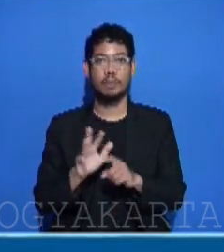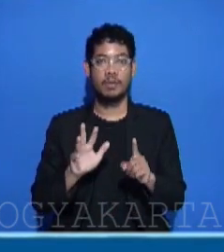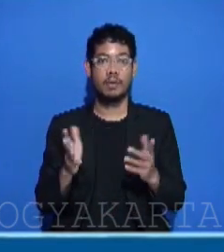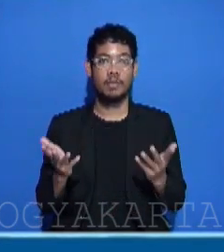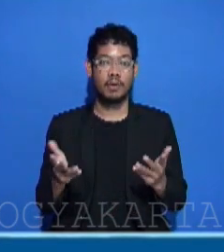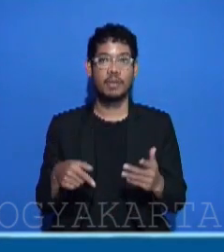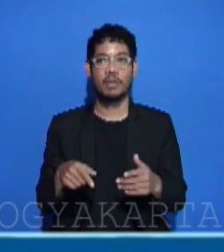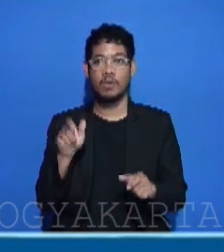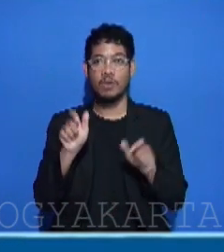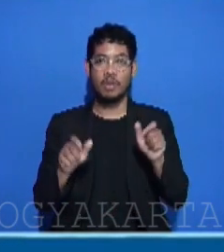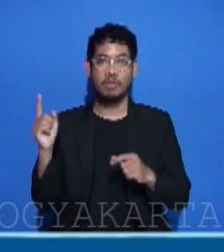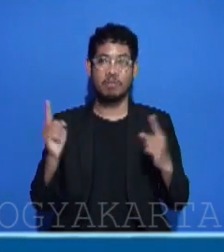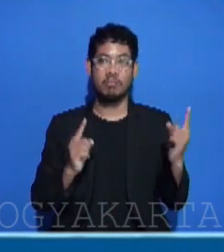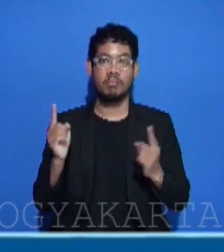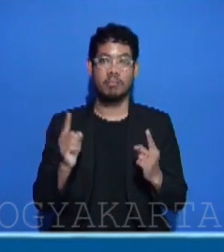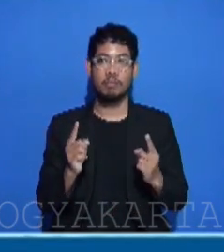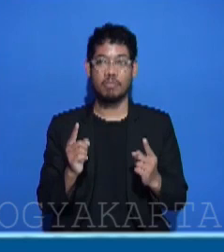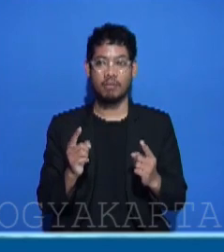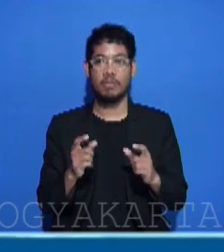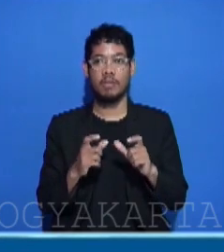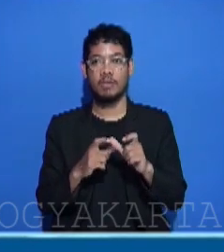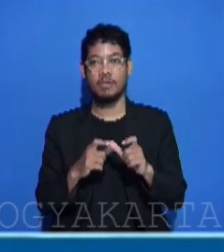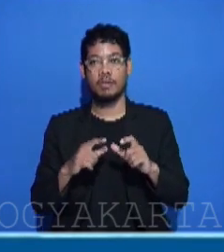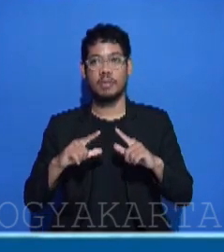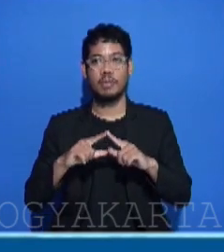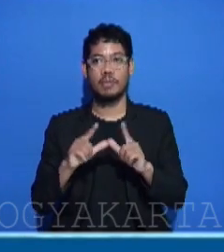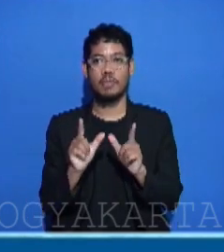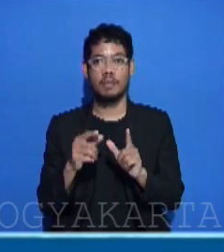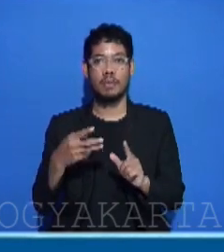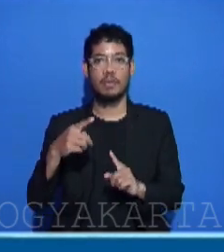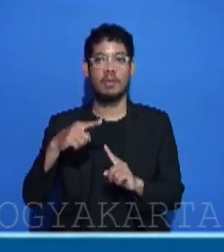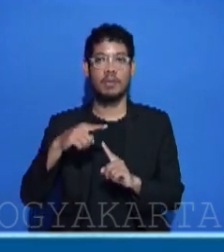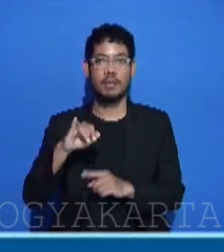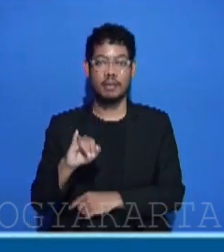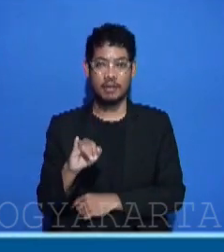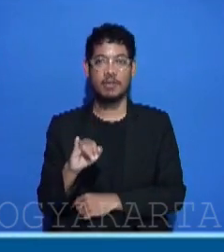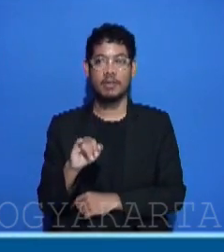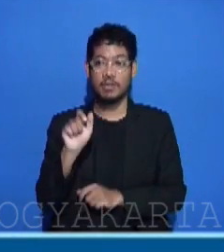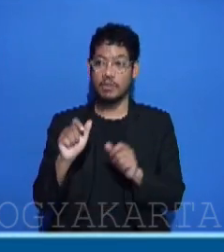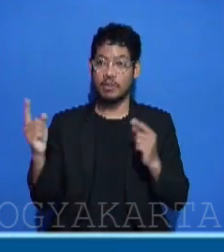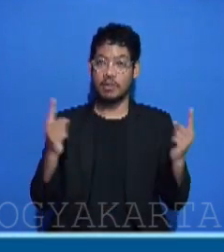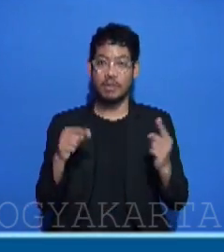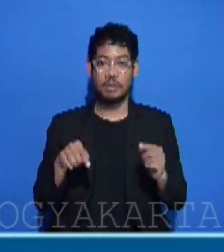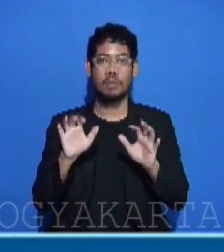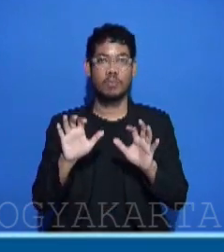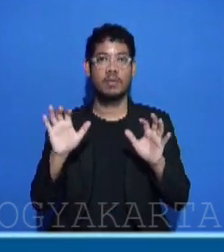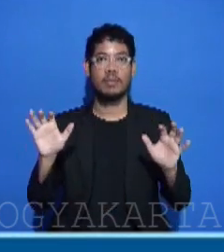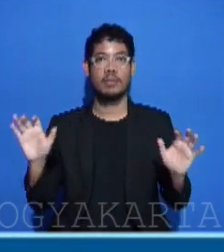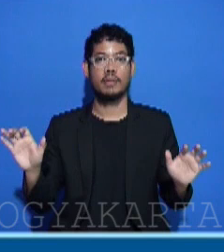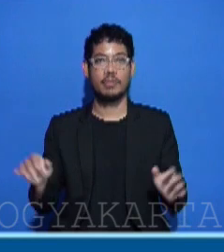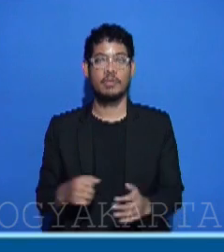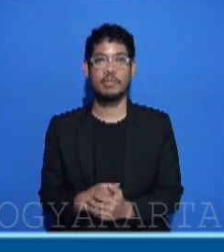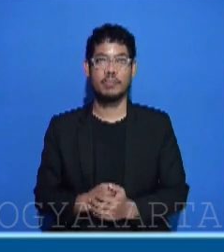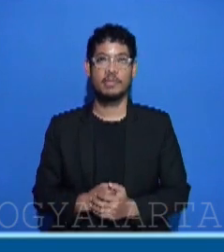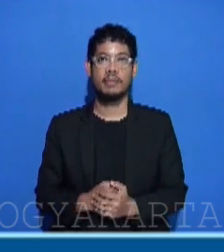pelancong. Sawardi, sawaneh warga meratilaken bilih saderengipun pagebluk jujukan wisata menika sampun kathah dipun datengi dening